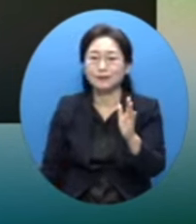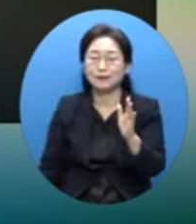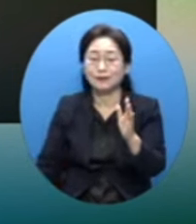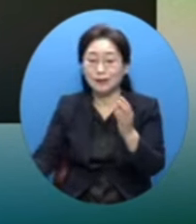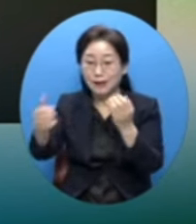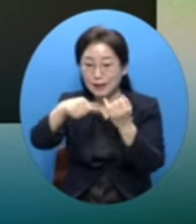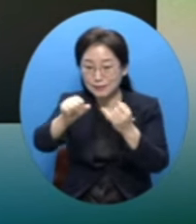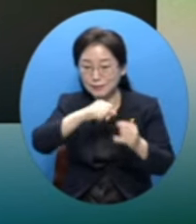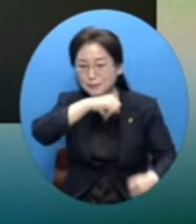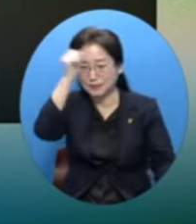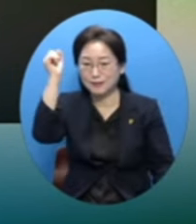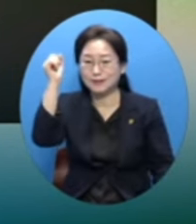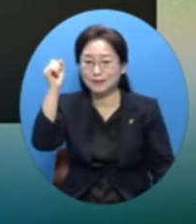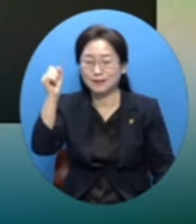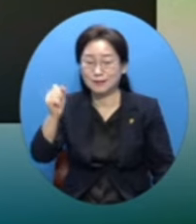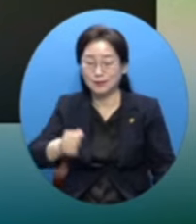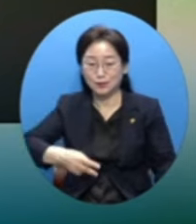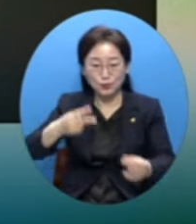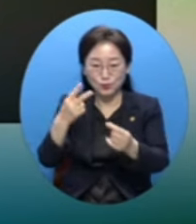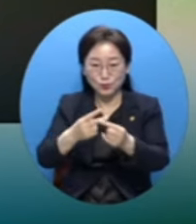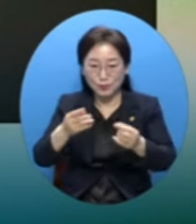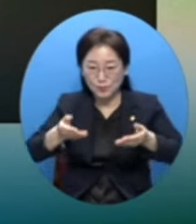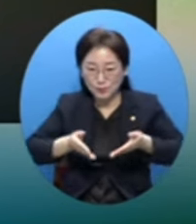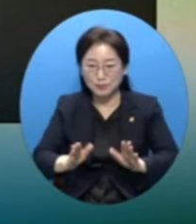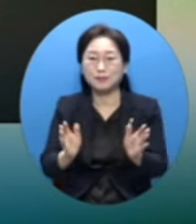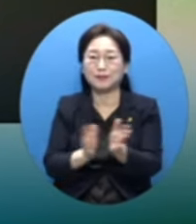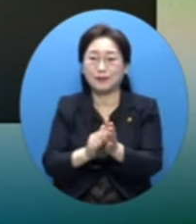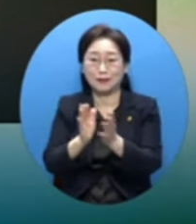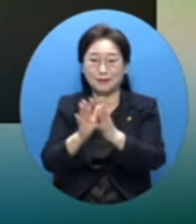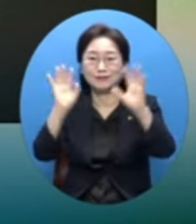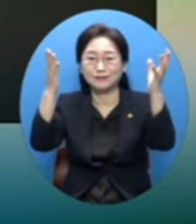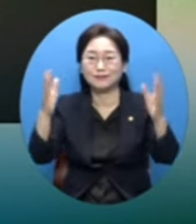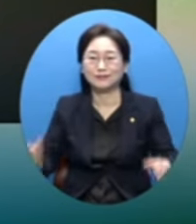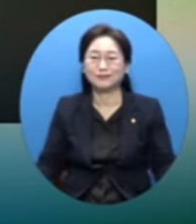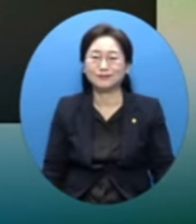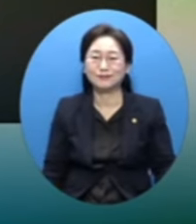아들을 주시고 또 둘째도 주시고, 할렐루야.